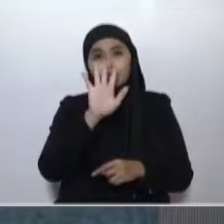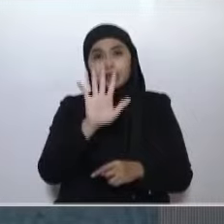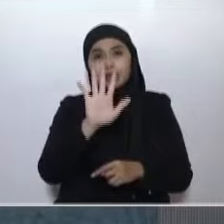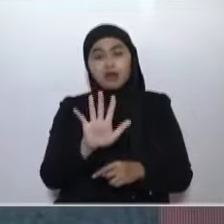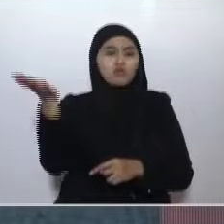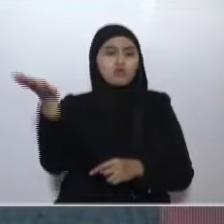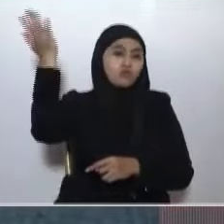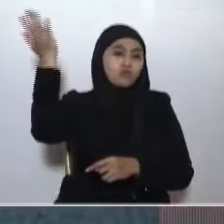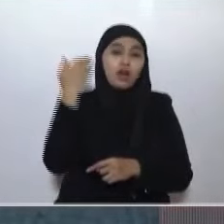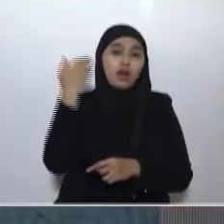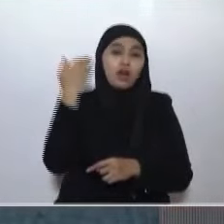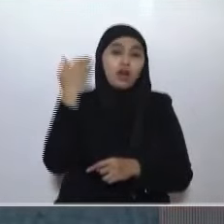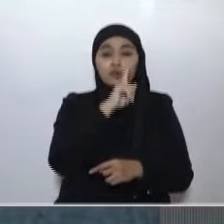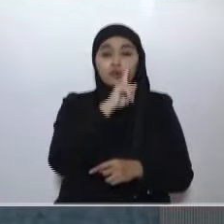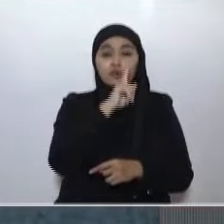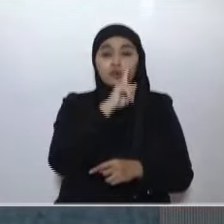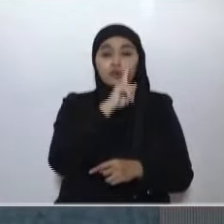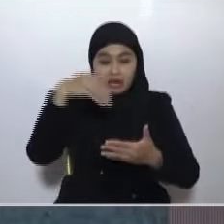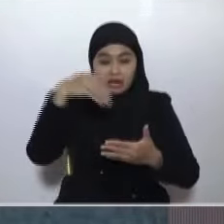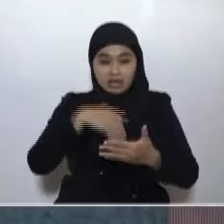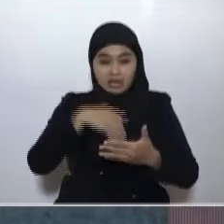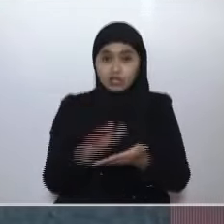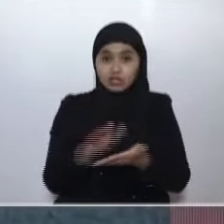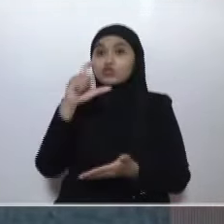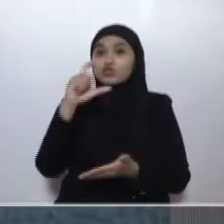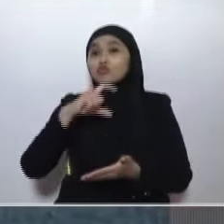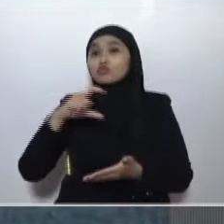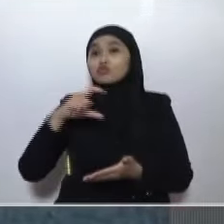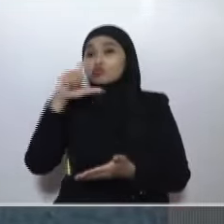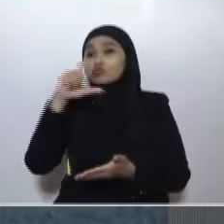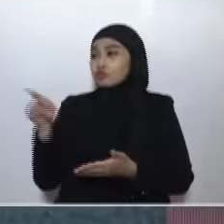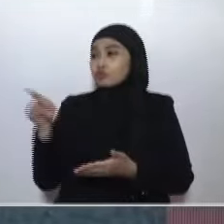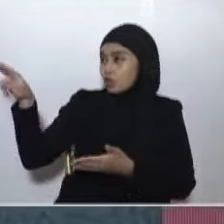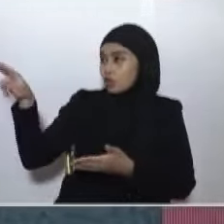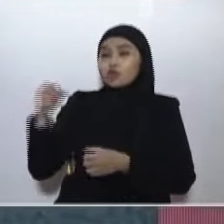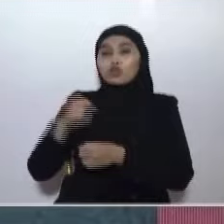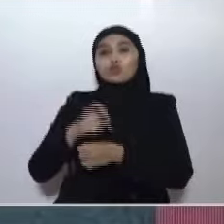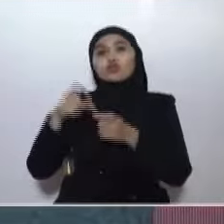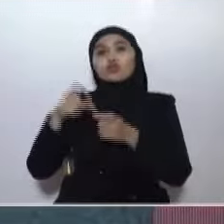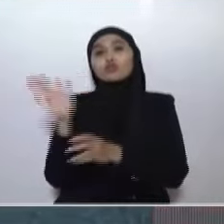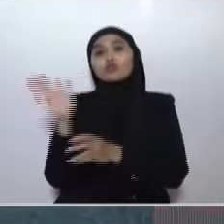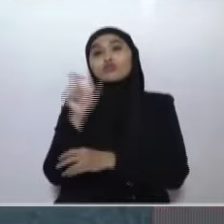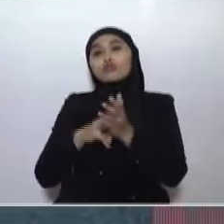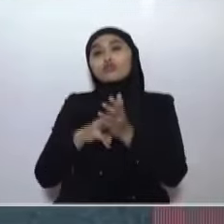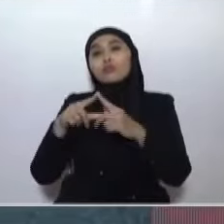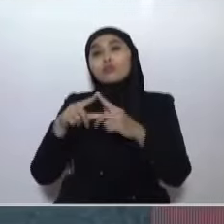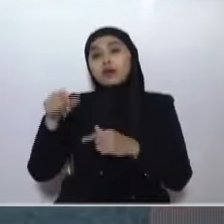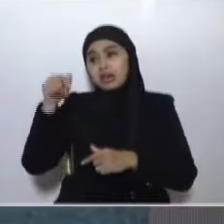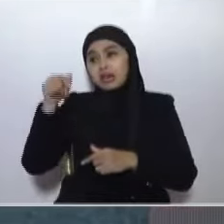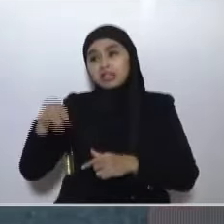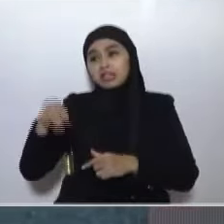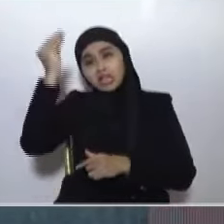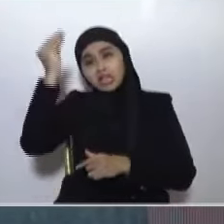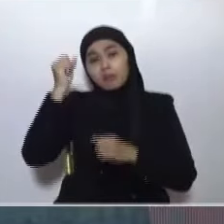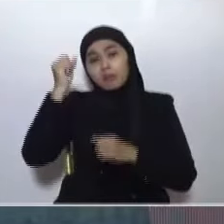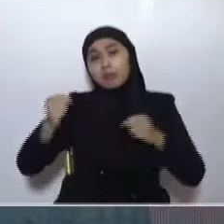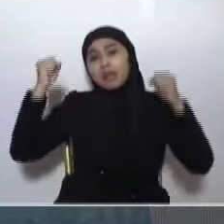alhamdulillah bisa hadir secara langsung cucu beliau yaitu Gus Umar Wahid yang hari ini menjadi ketua tim pemenangan